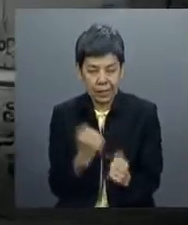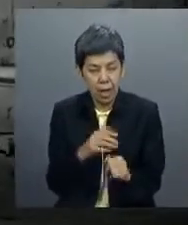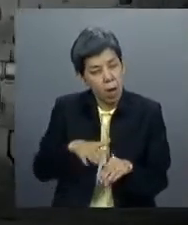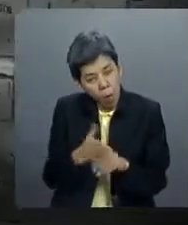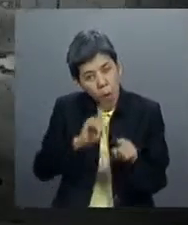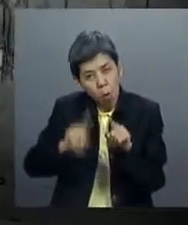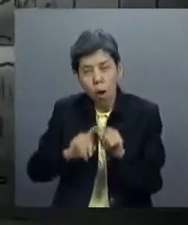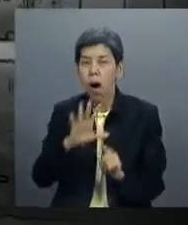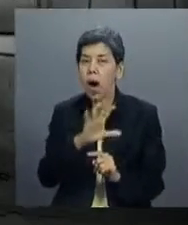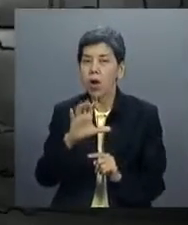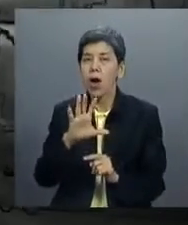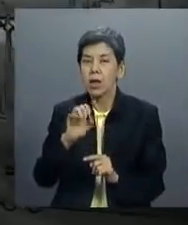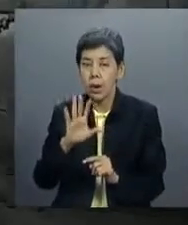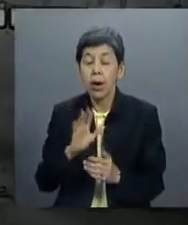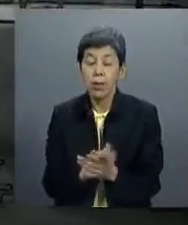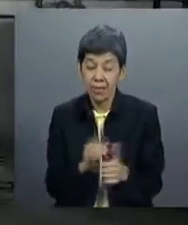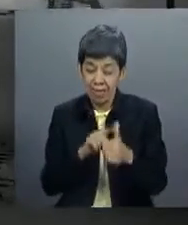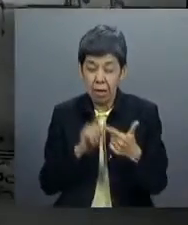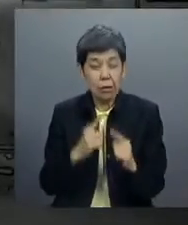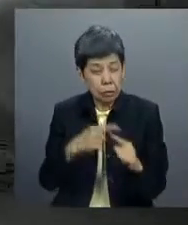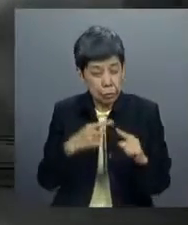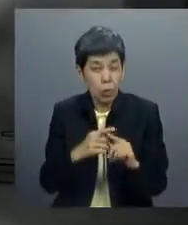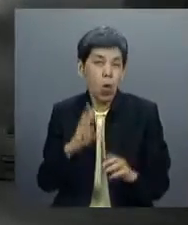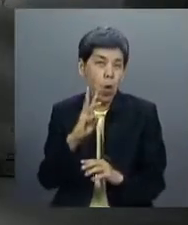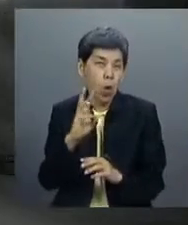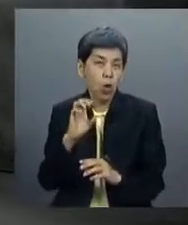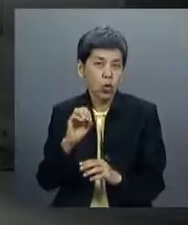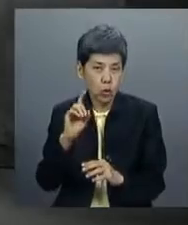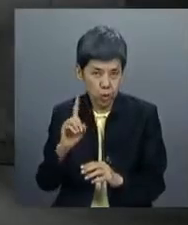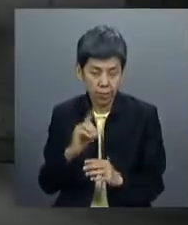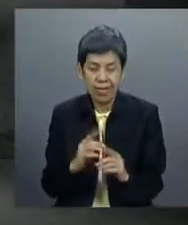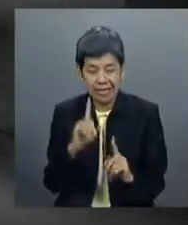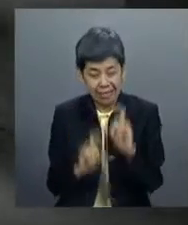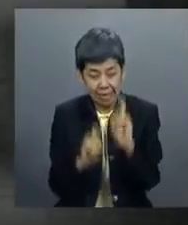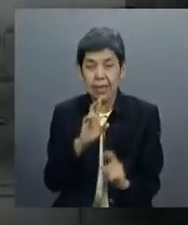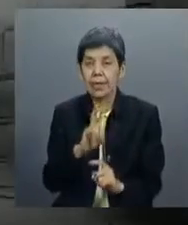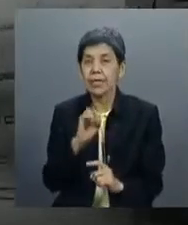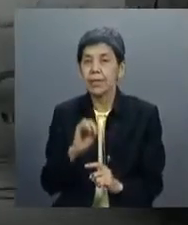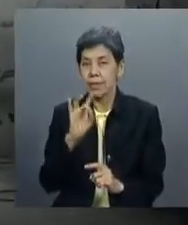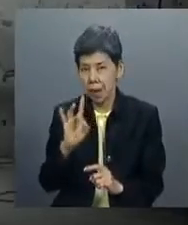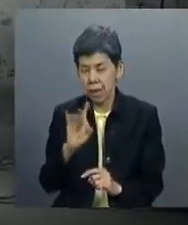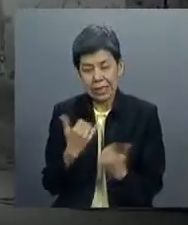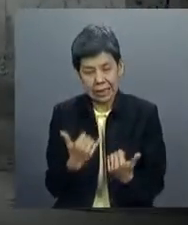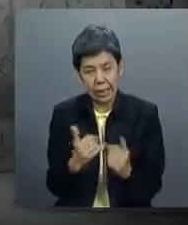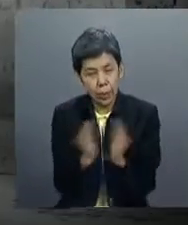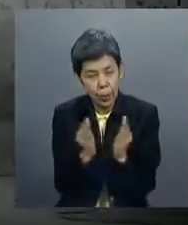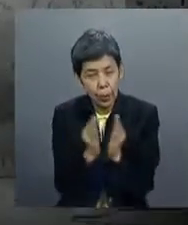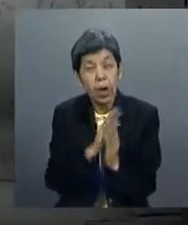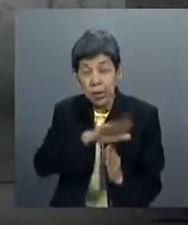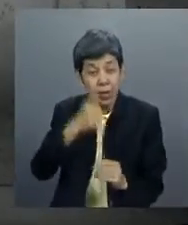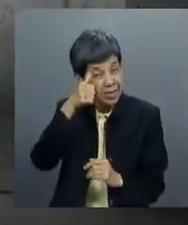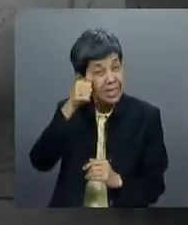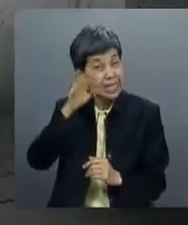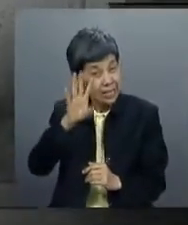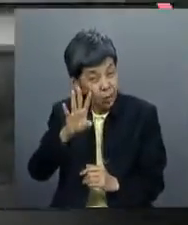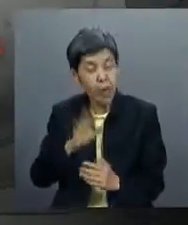เหตุขึ้น555ครั้งมีผู้บาดเจ็บ601คนเสียชีวิต78คนทำให้ยอดรวมอุบัติเหตุ4วันในช่ว